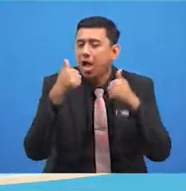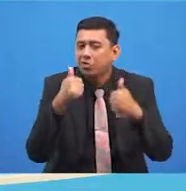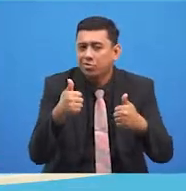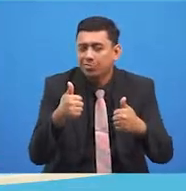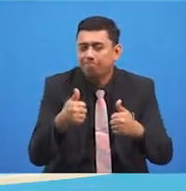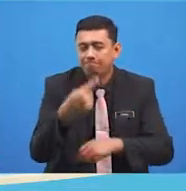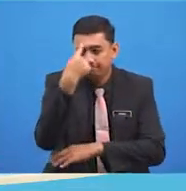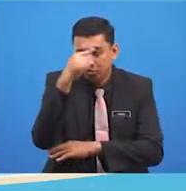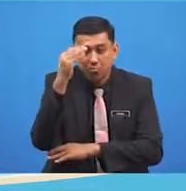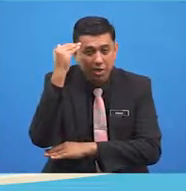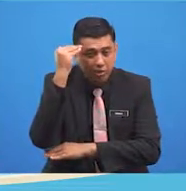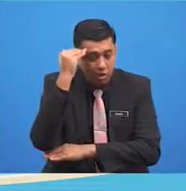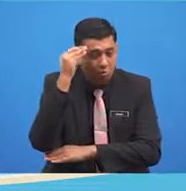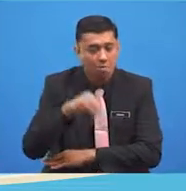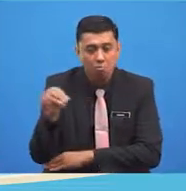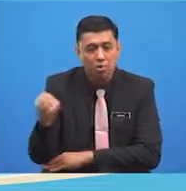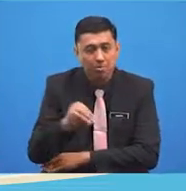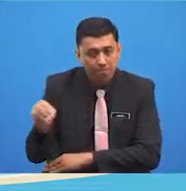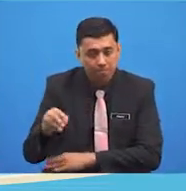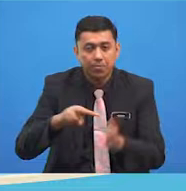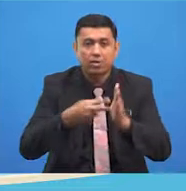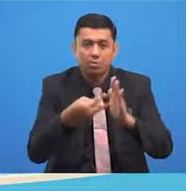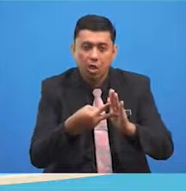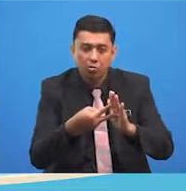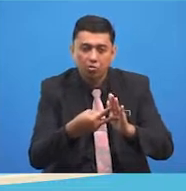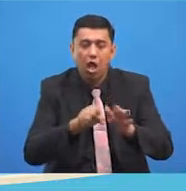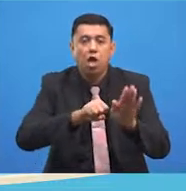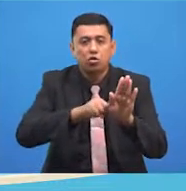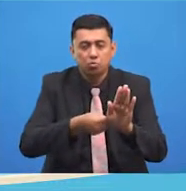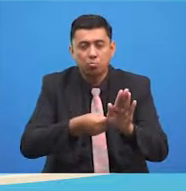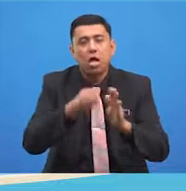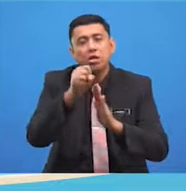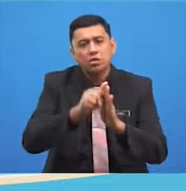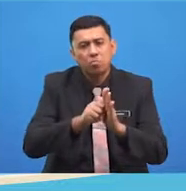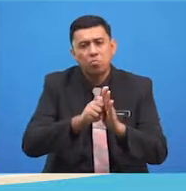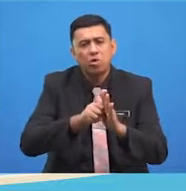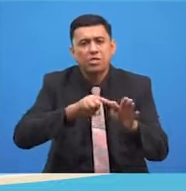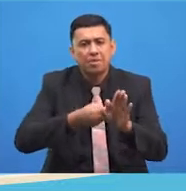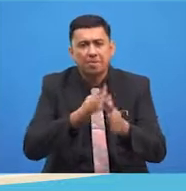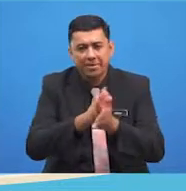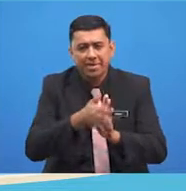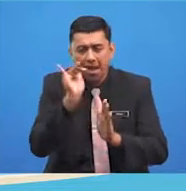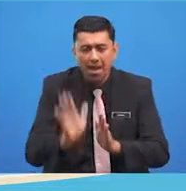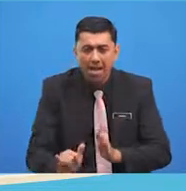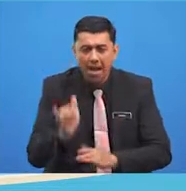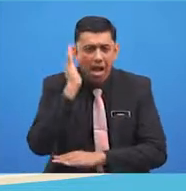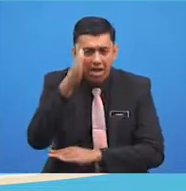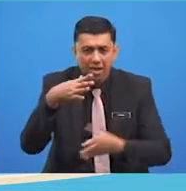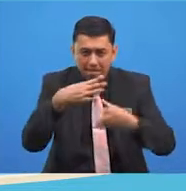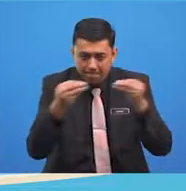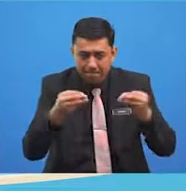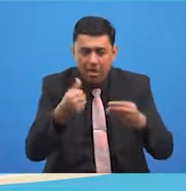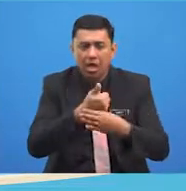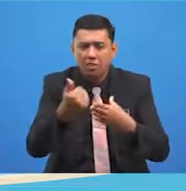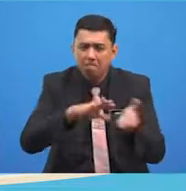Bagus! Untuk pengetahuan murid-murid, maksud sumber tidak boleh baharu, ia sumber semula jadi yang akan habis